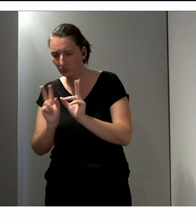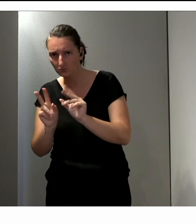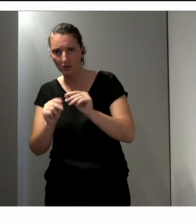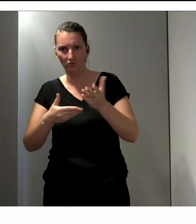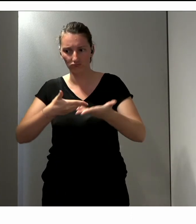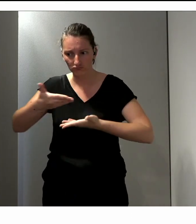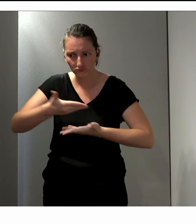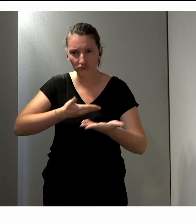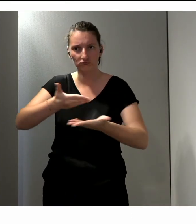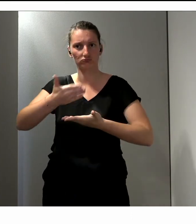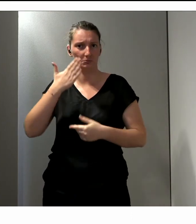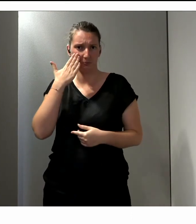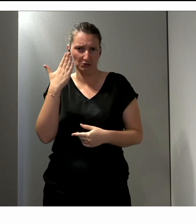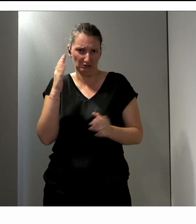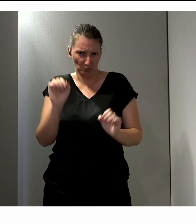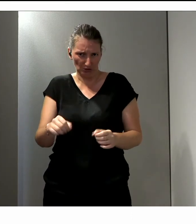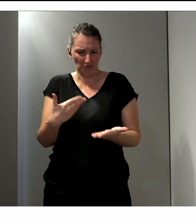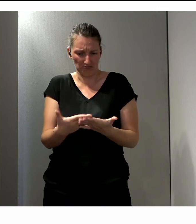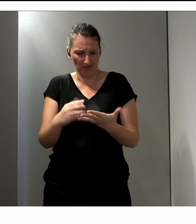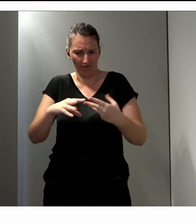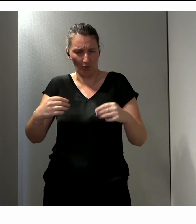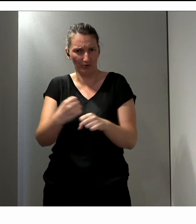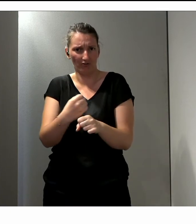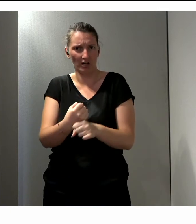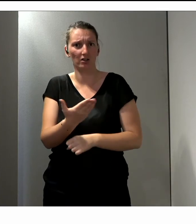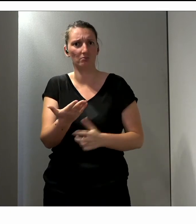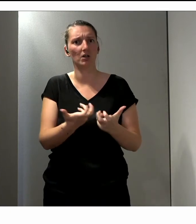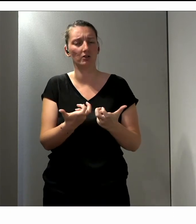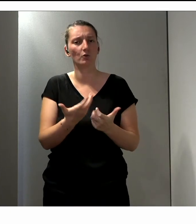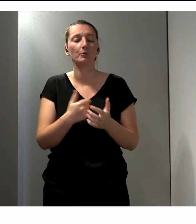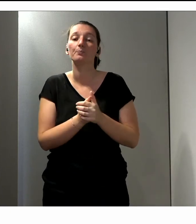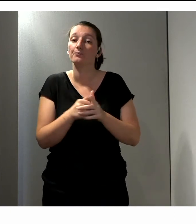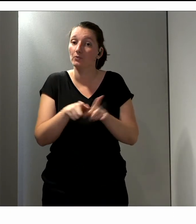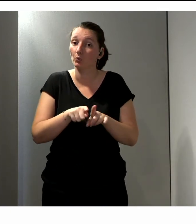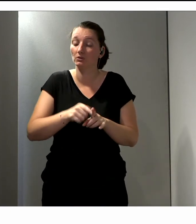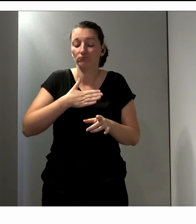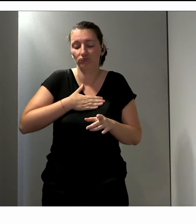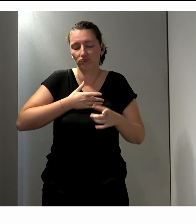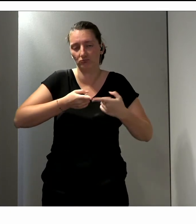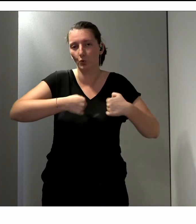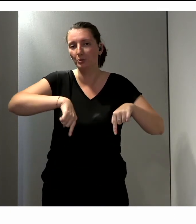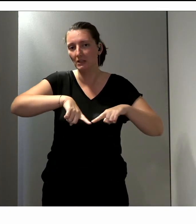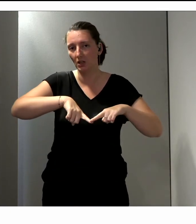des discussions, et puis aussi ce que le comité